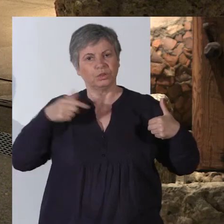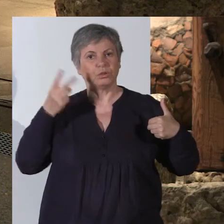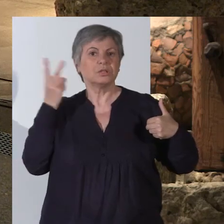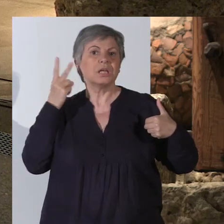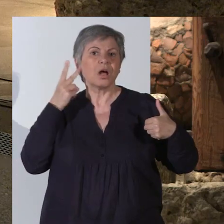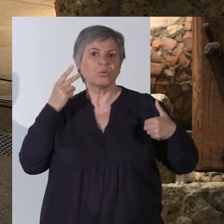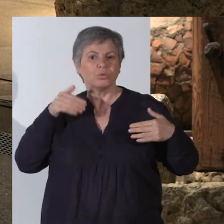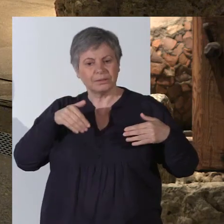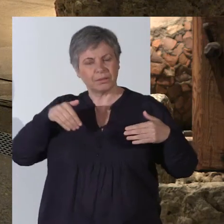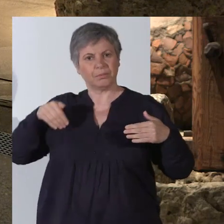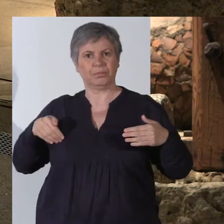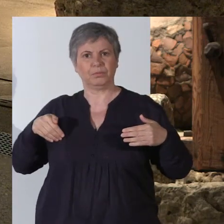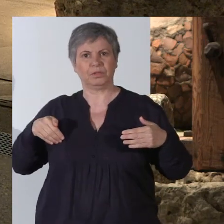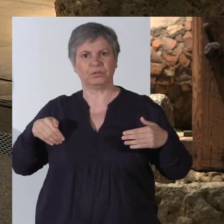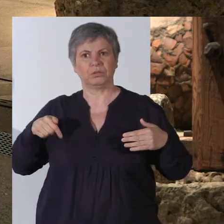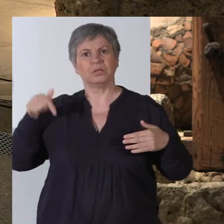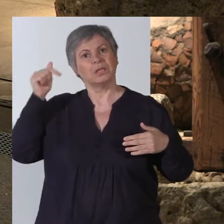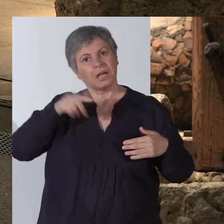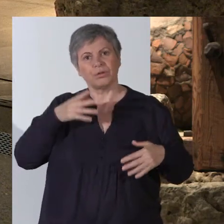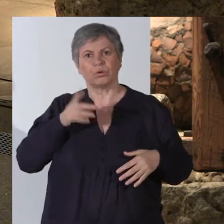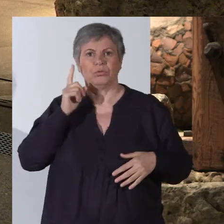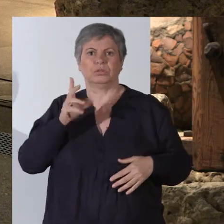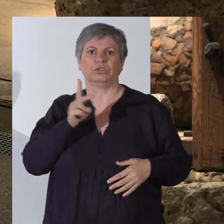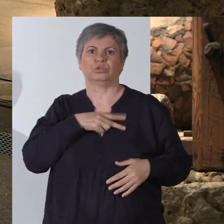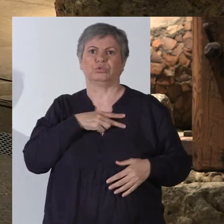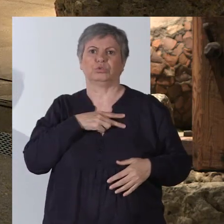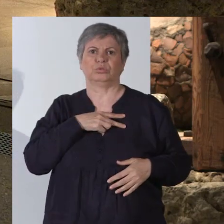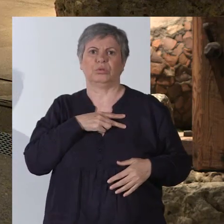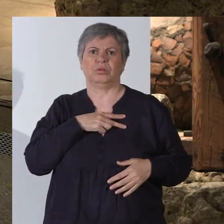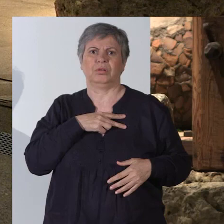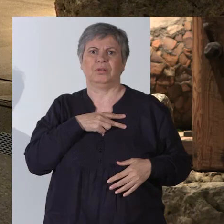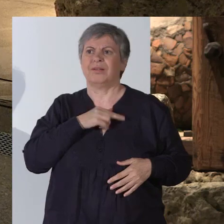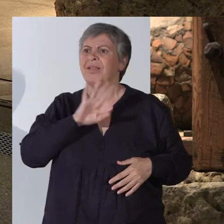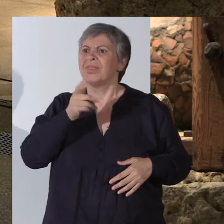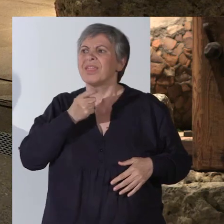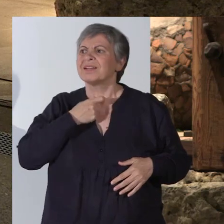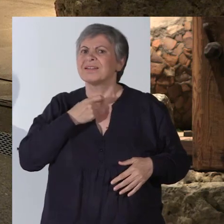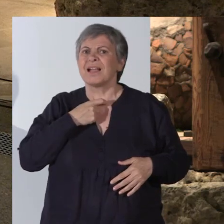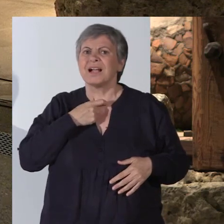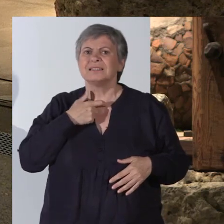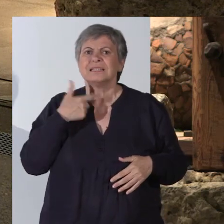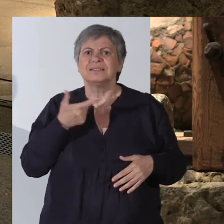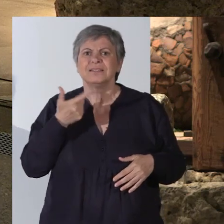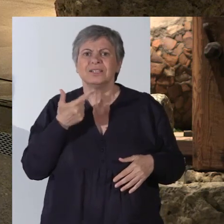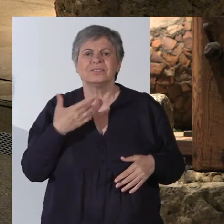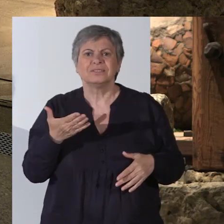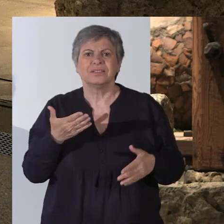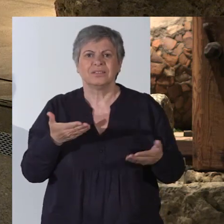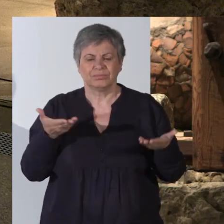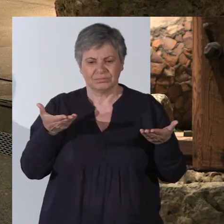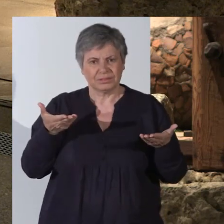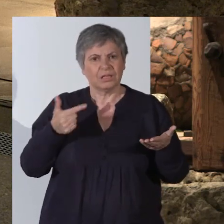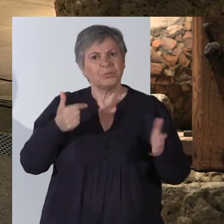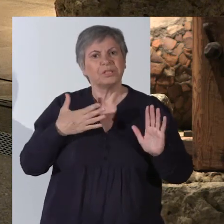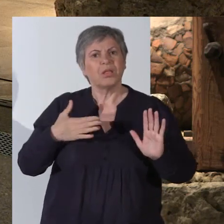στους κωφούς αυτό νομίζαμε ότι ήταν το σωστό καταλάβαμε ότι δεν χρειάζεται απαραίτητα πια και ότι το σημαντικότερο είναι